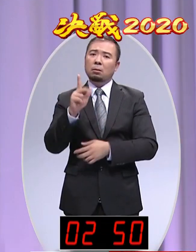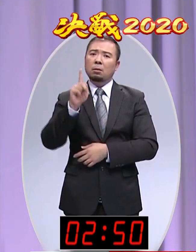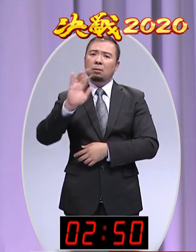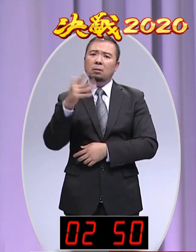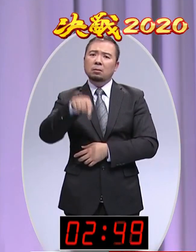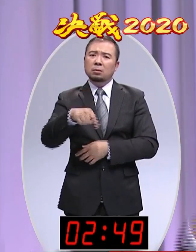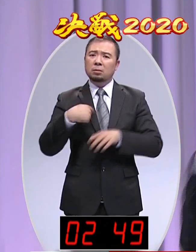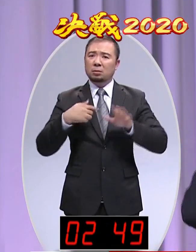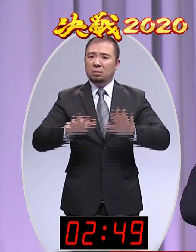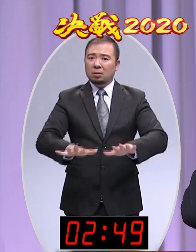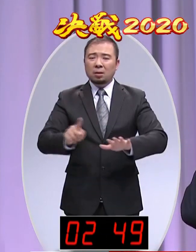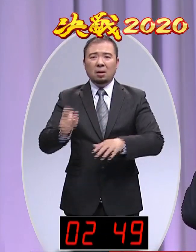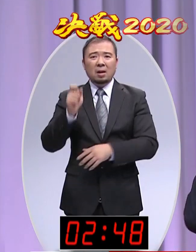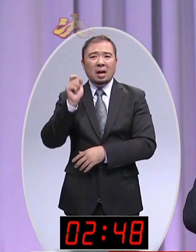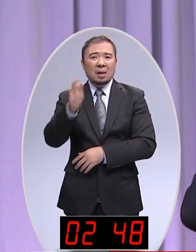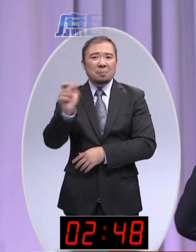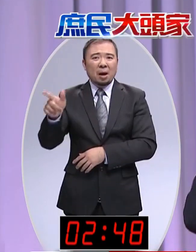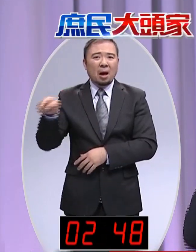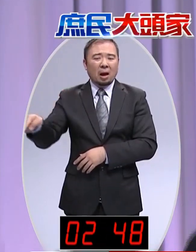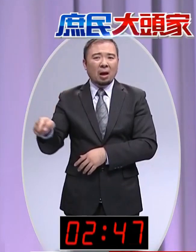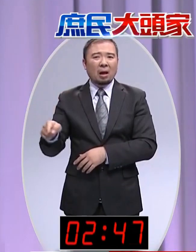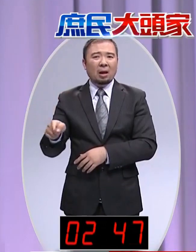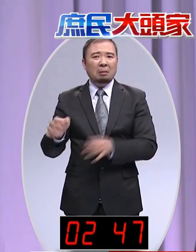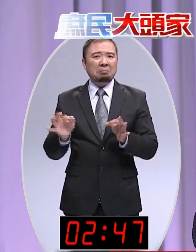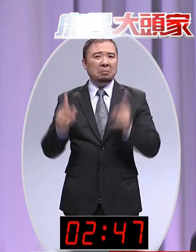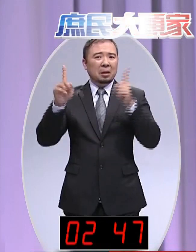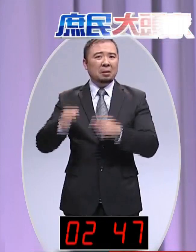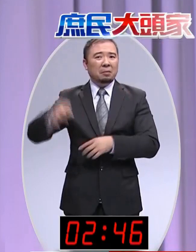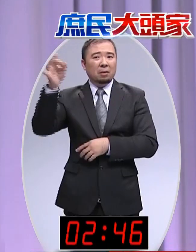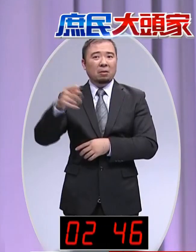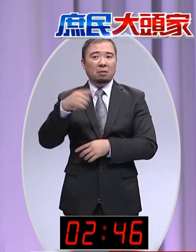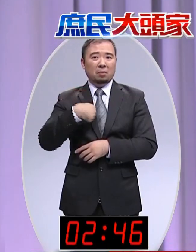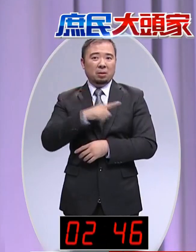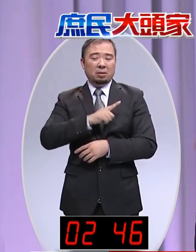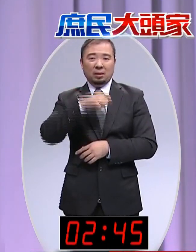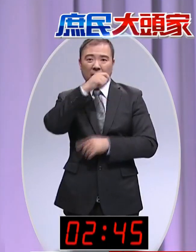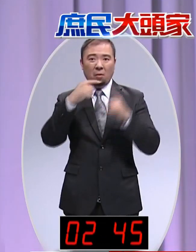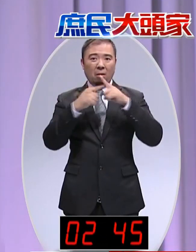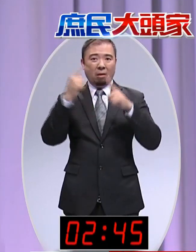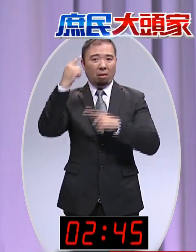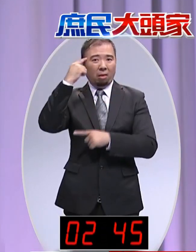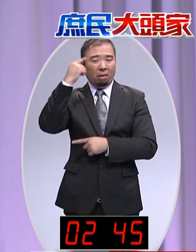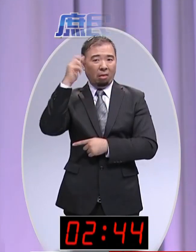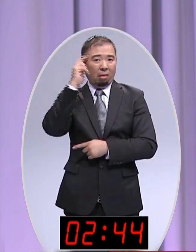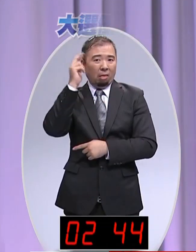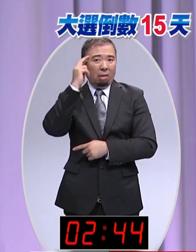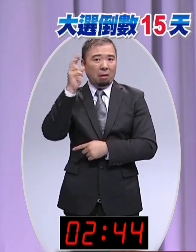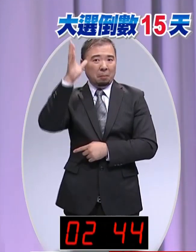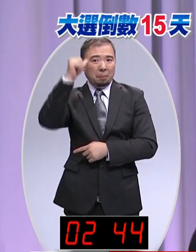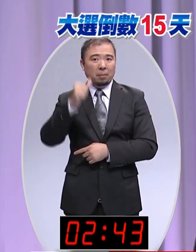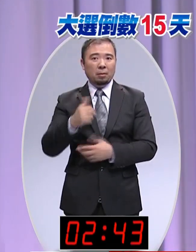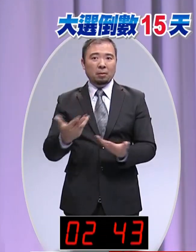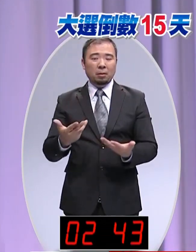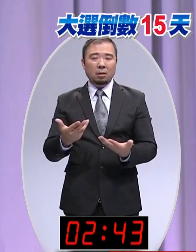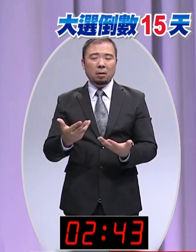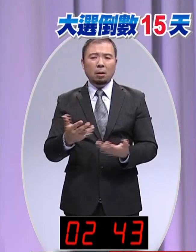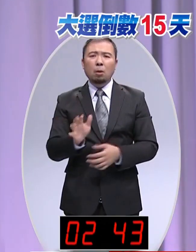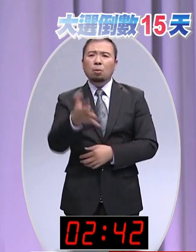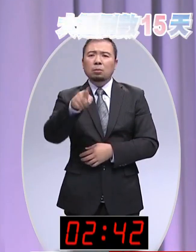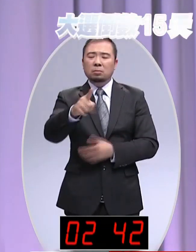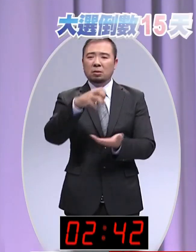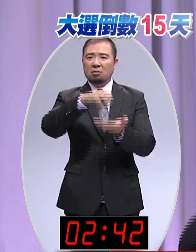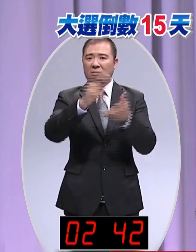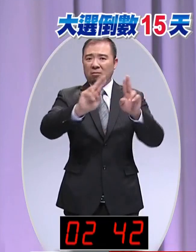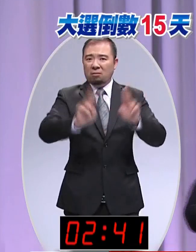的时候买？我们台湾脑袋是进水生病了吗？我们笨吗？最贵的时候去买，为什么不用核能缓冲一段